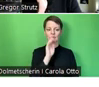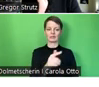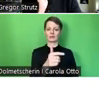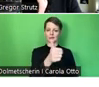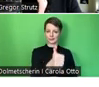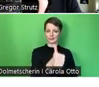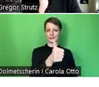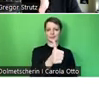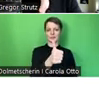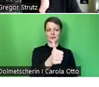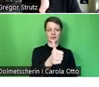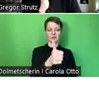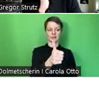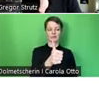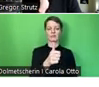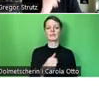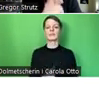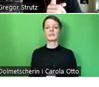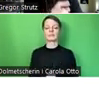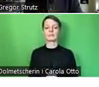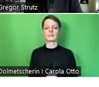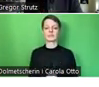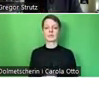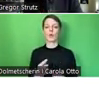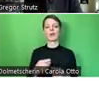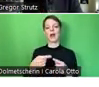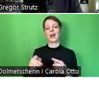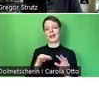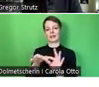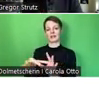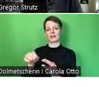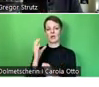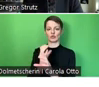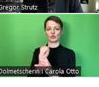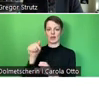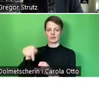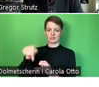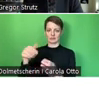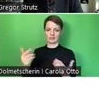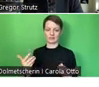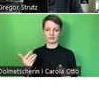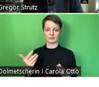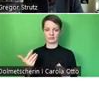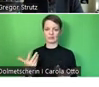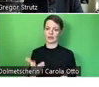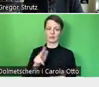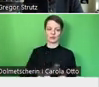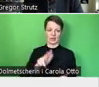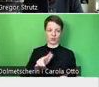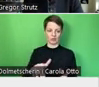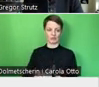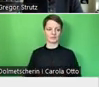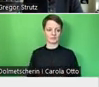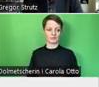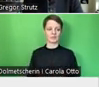abscannen und zum anderen werden wir Ihnen diese quasi den Link auch nochmal in den Chat reinstellen, auf dass Sie quasi